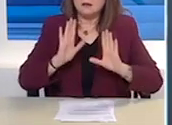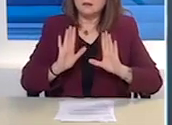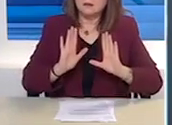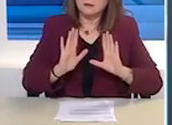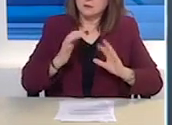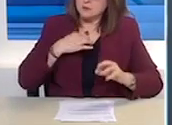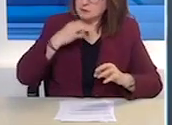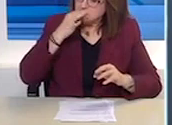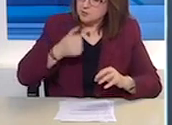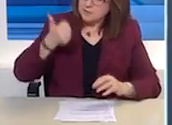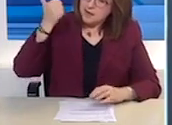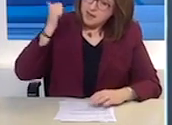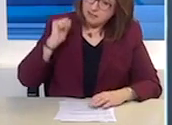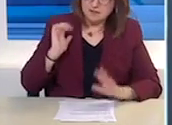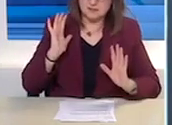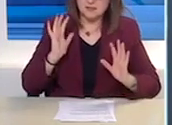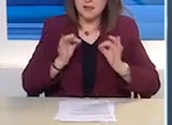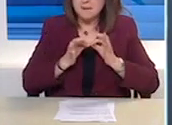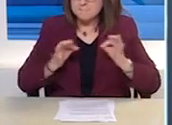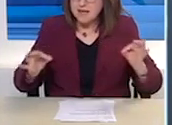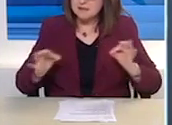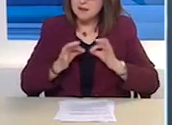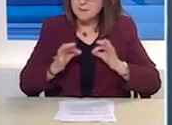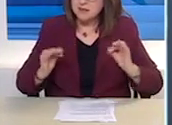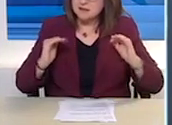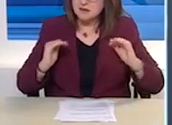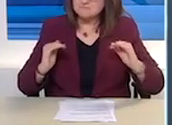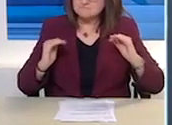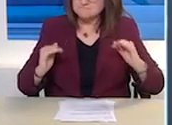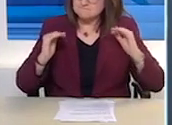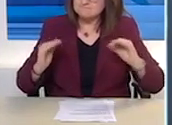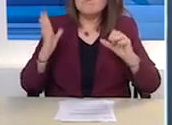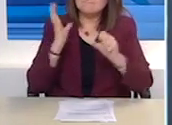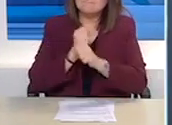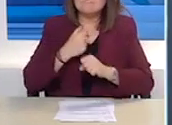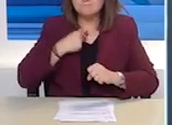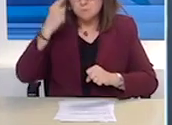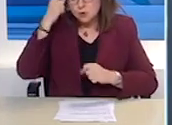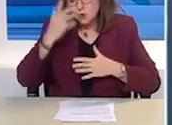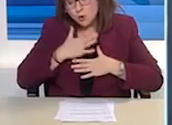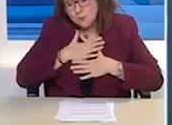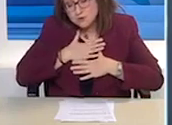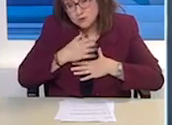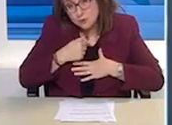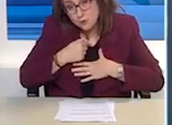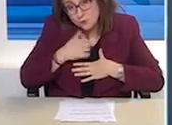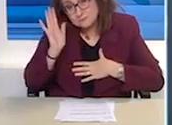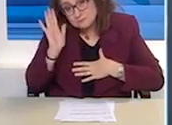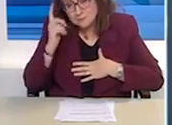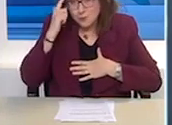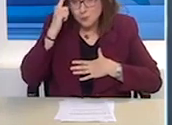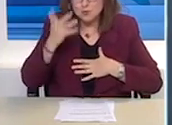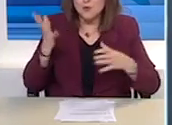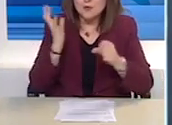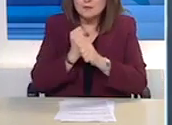ιό και την πορεία των μέτρων που μέχρι τώρα είναι επιτυχής, κατά τη γνώμη μου την ταπεινή, να μας κάνει να εφησυχάσουμε,